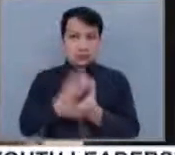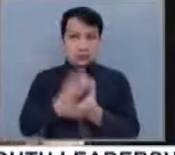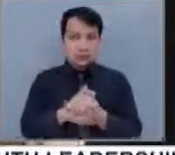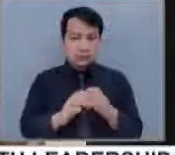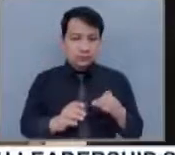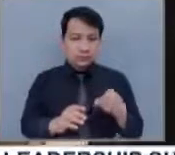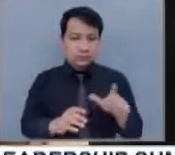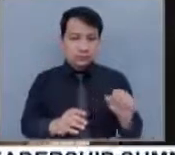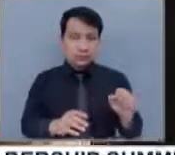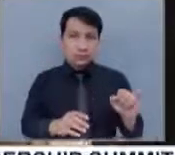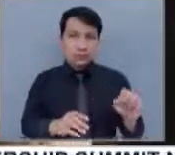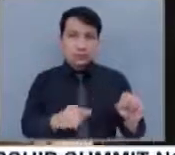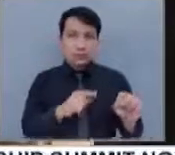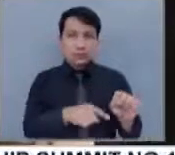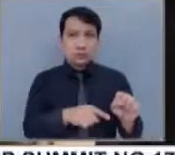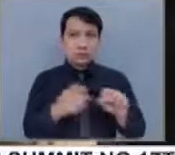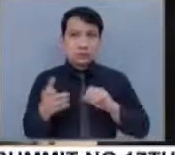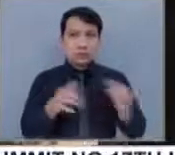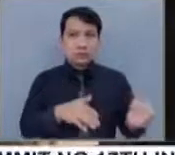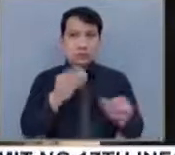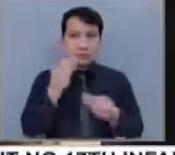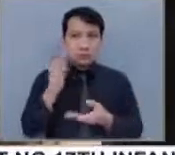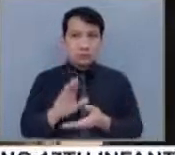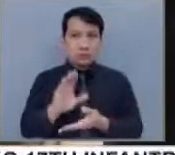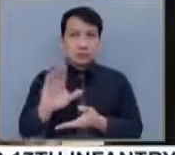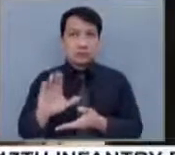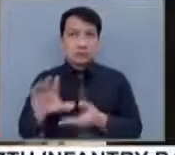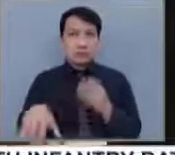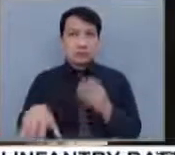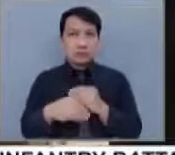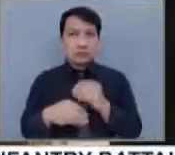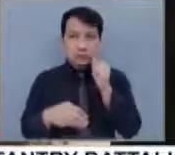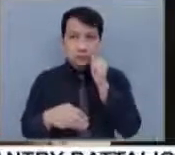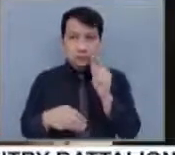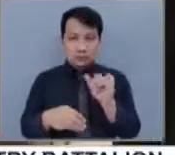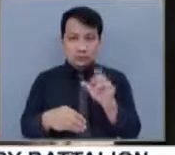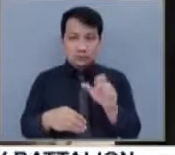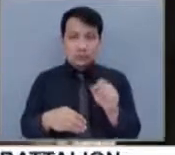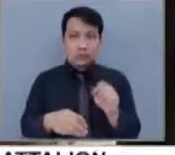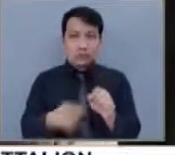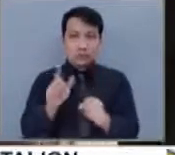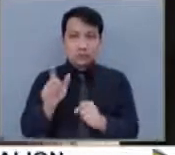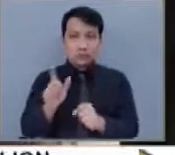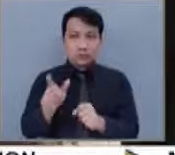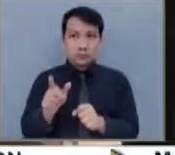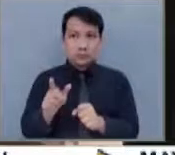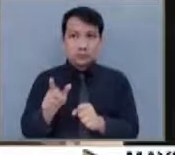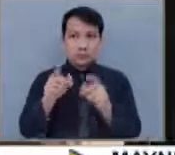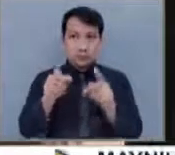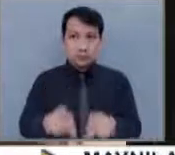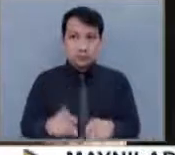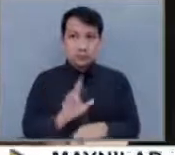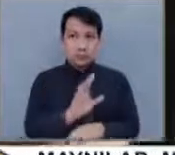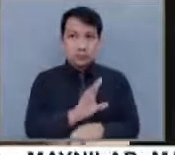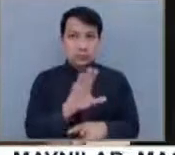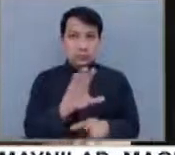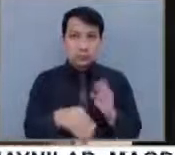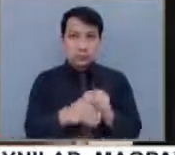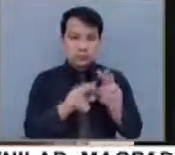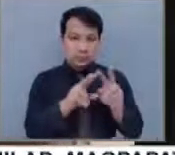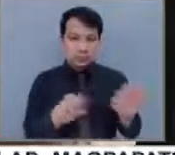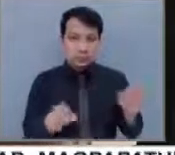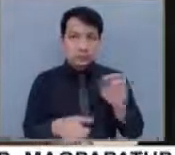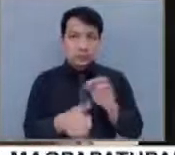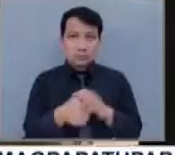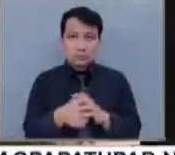Sigod. Nasawi rin ang kanilang anak na babae na si Angelica Sigod, 20 taong gulang. Lumabas sa inisyal na investigasyon na